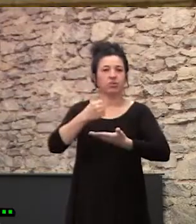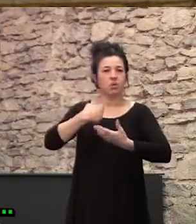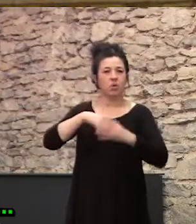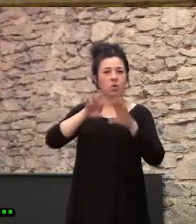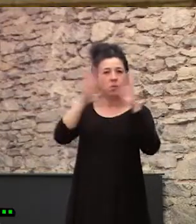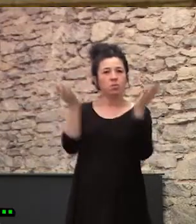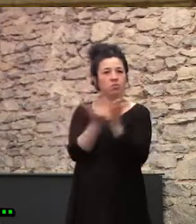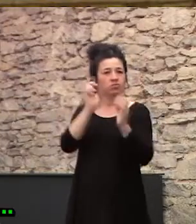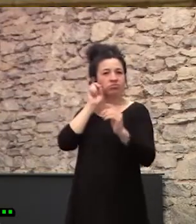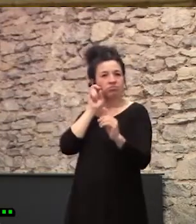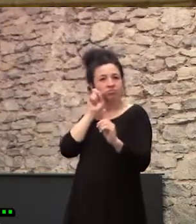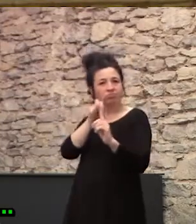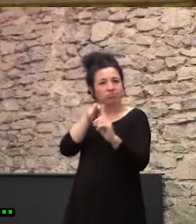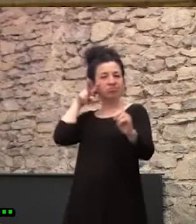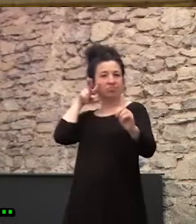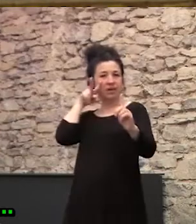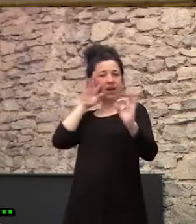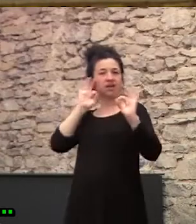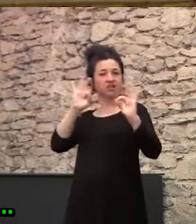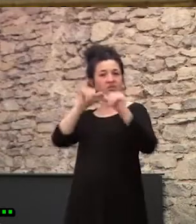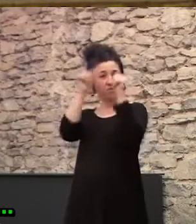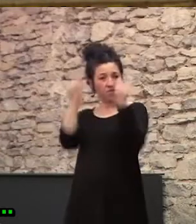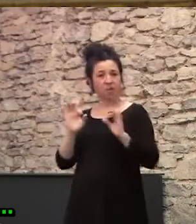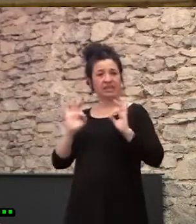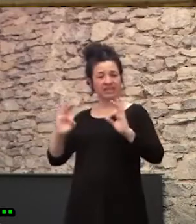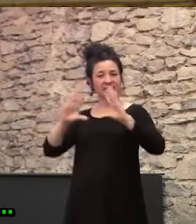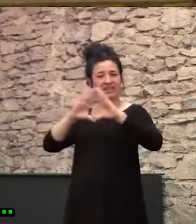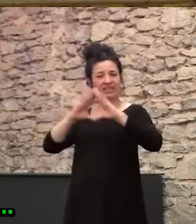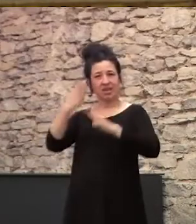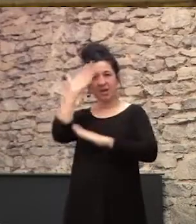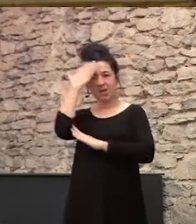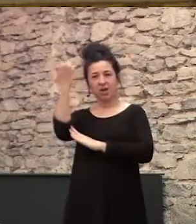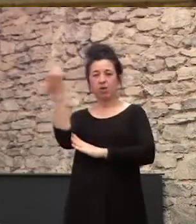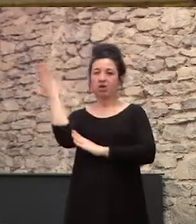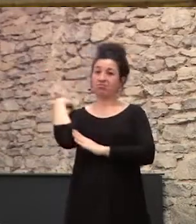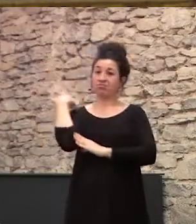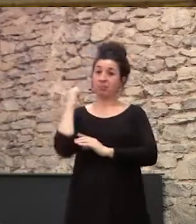izan da. Eta bai gogoratzen ez, erraiak idatzen nuenean, bai